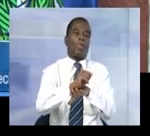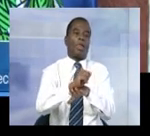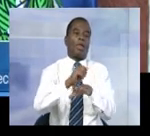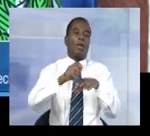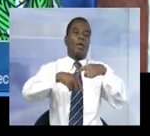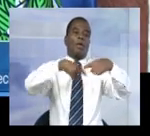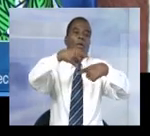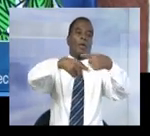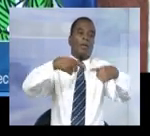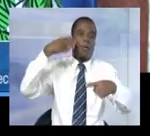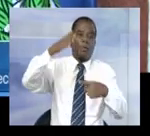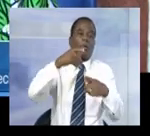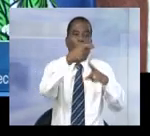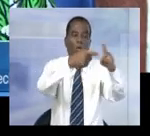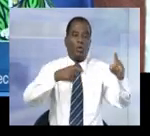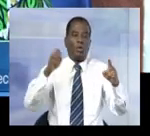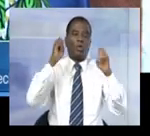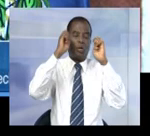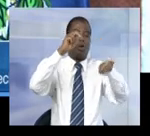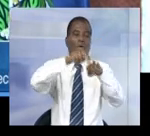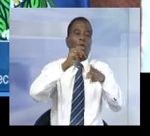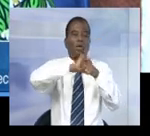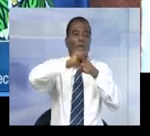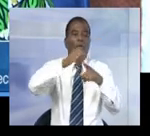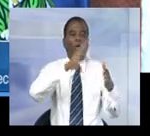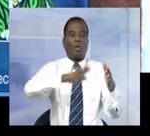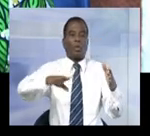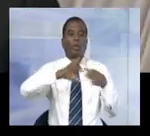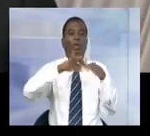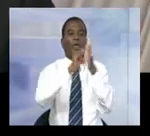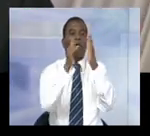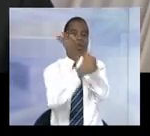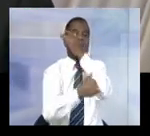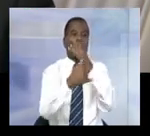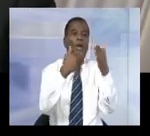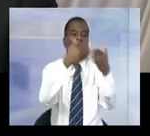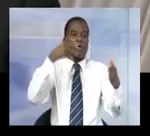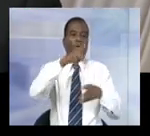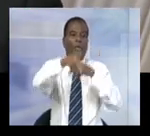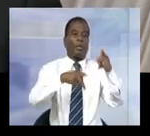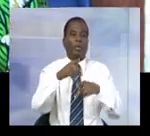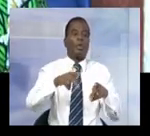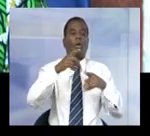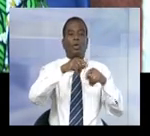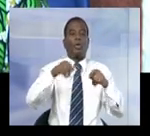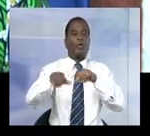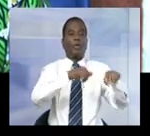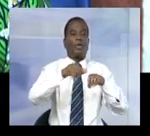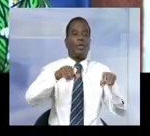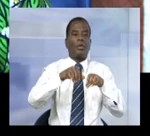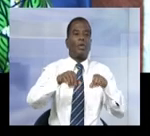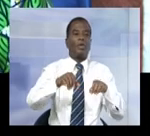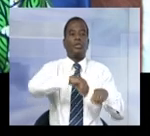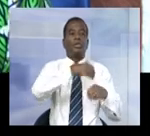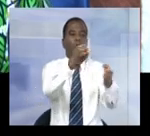partira de l'éducation et la formation des enfants de ce pays. Avant que les populations le fassent,